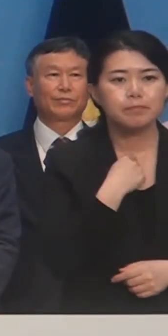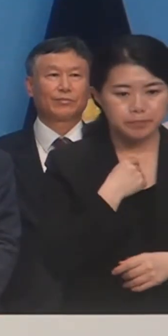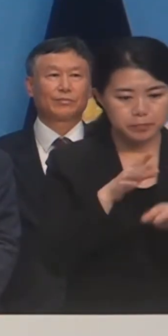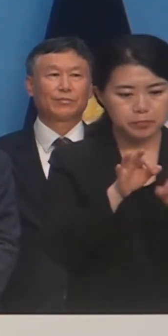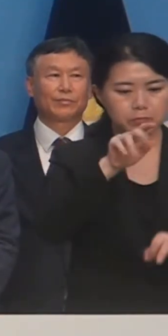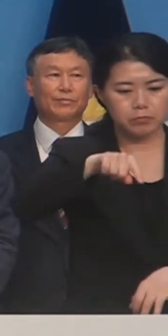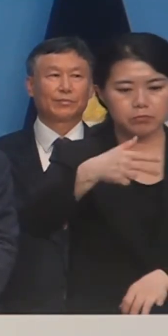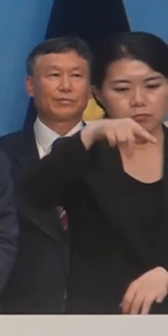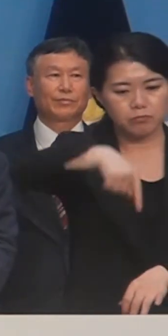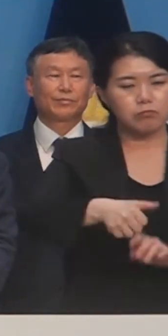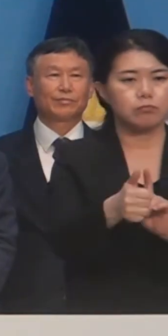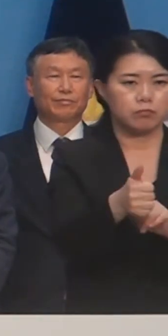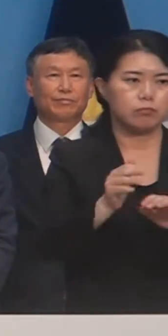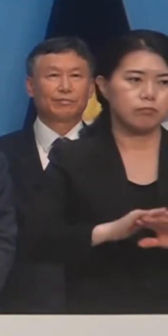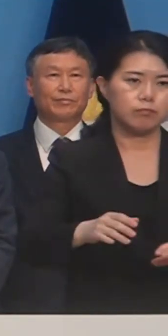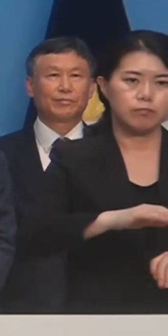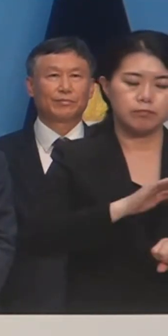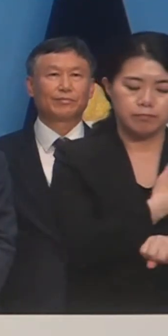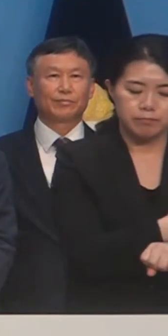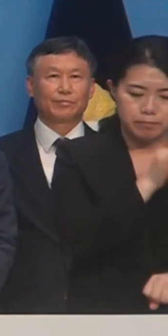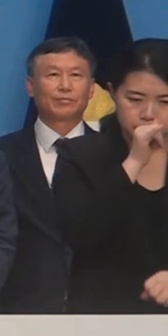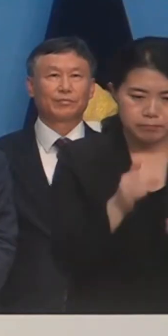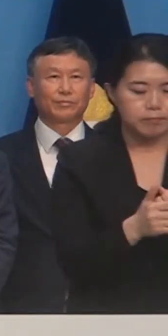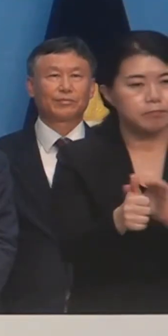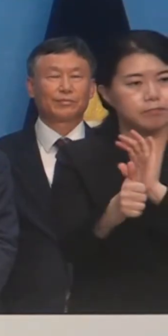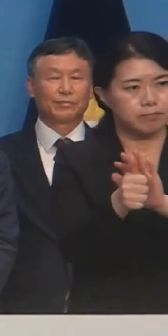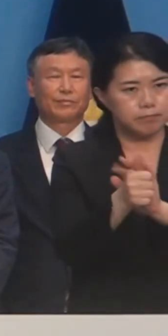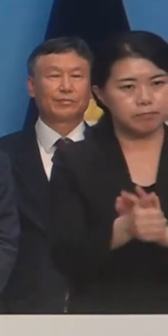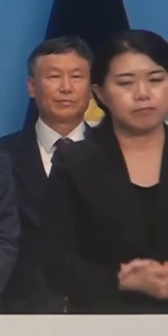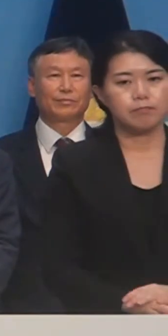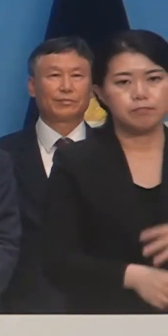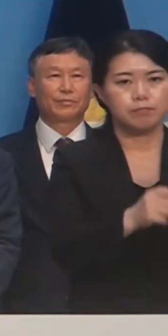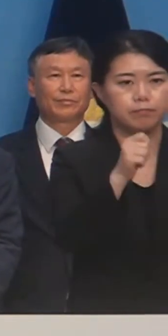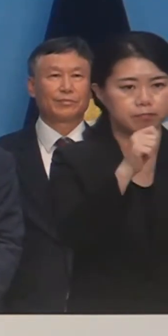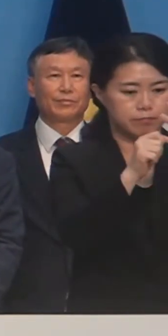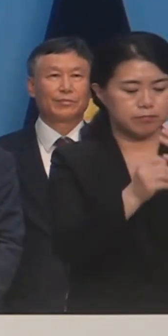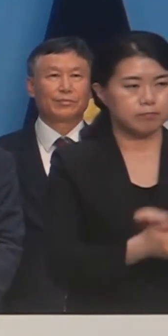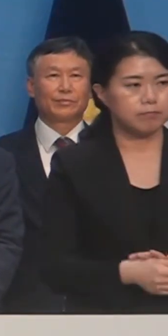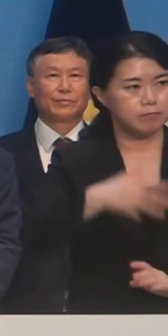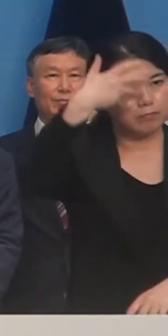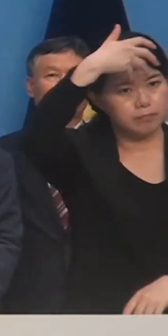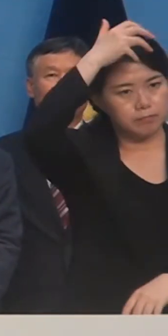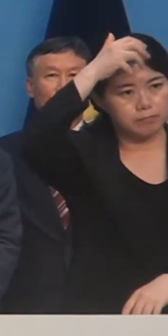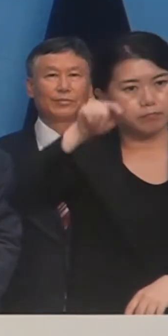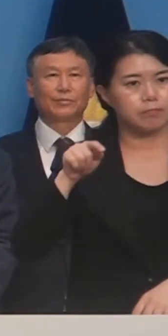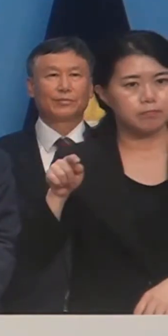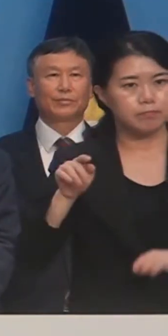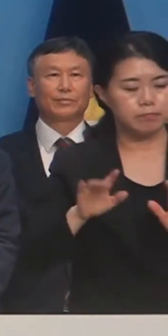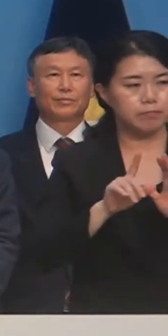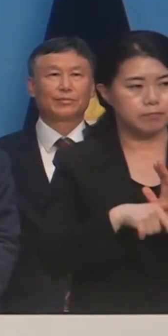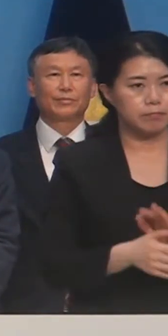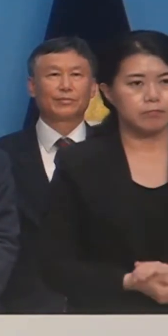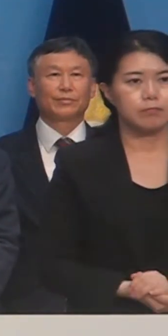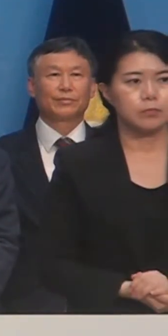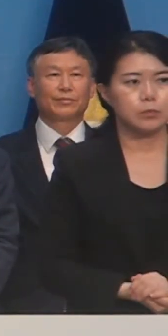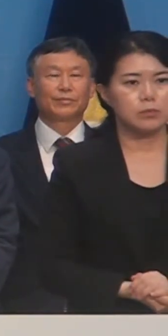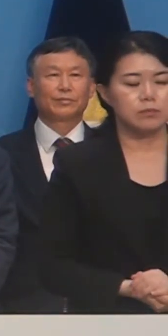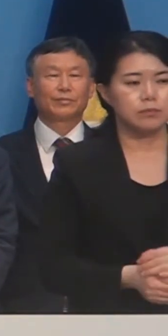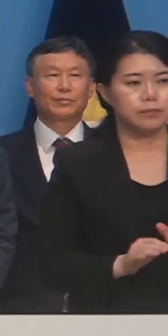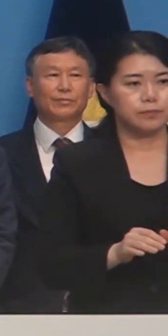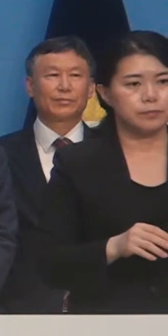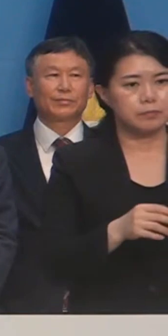더 대처 능력이 있기에 김문수를 지지한다. 넷째, 트럼프 마가 시대에는